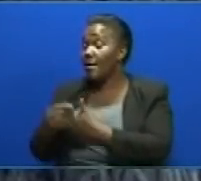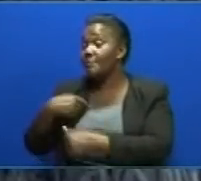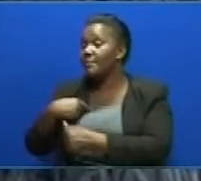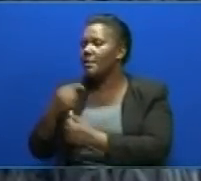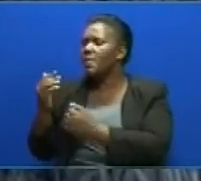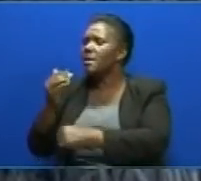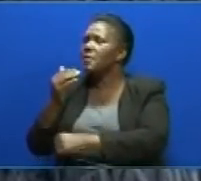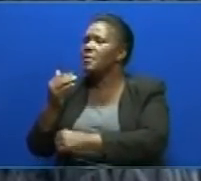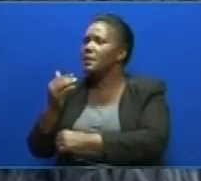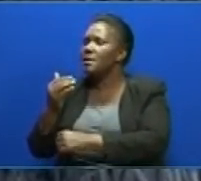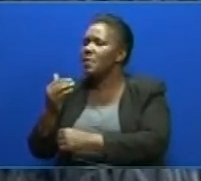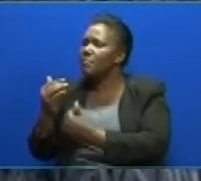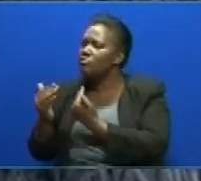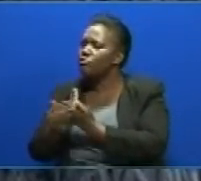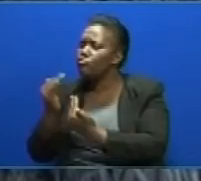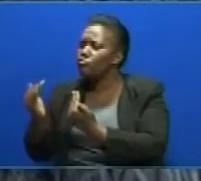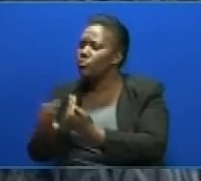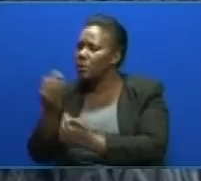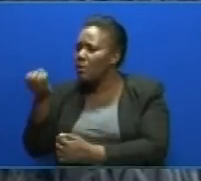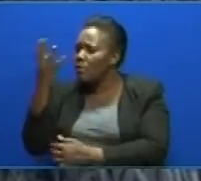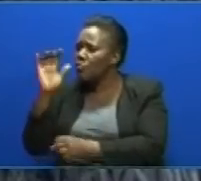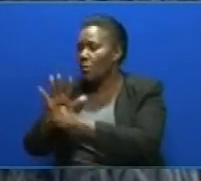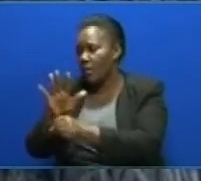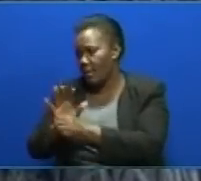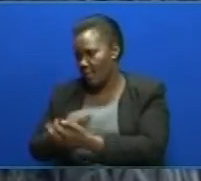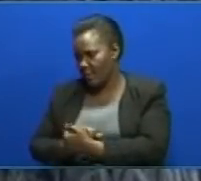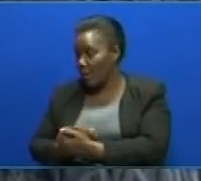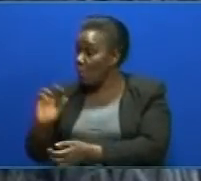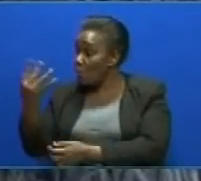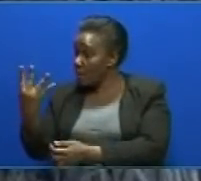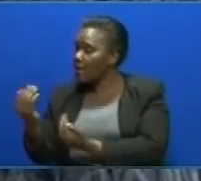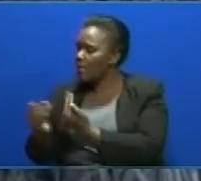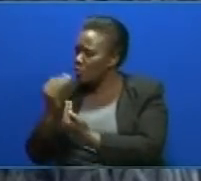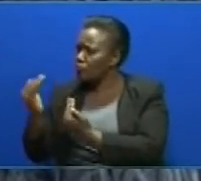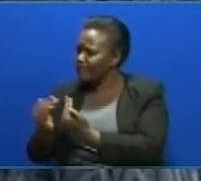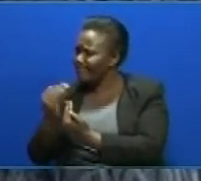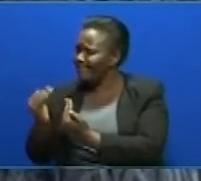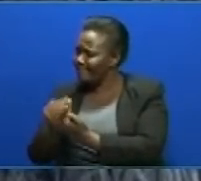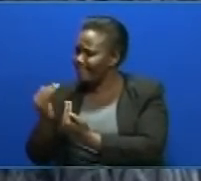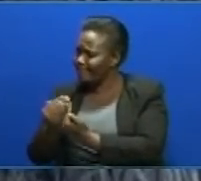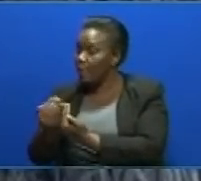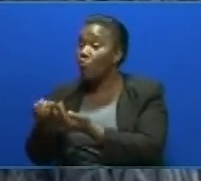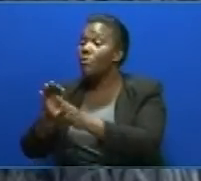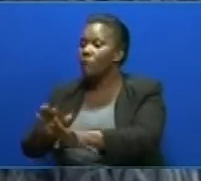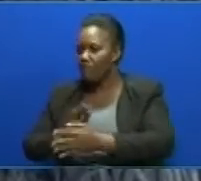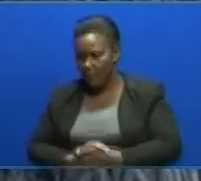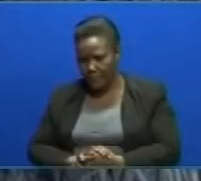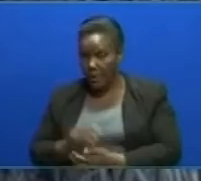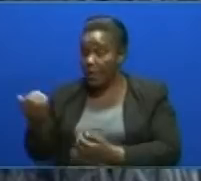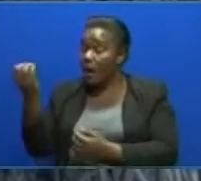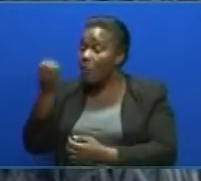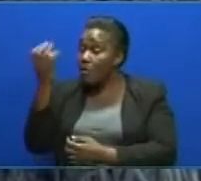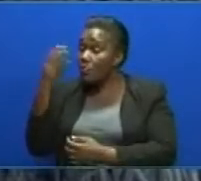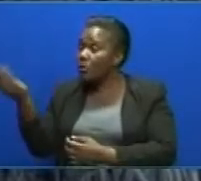wakati nauguza nimeuguza wagonjwa kama wanne na wote wamenifarikia mkono wangu. Na wale wagonjwa wengine walikuwa wanatoka vidonda